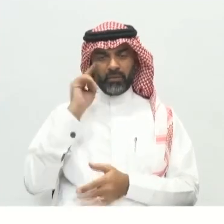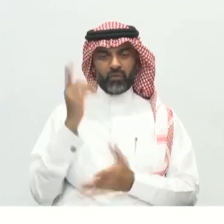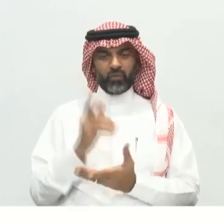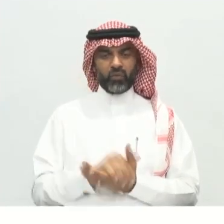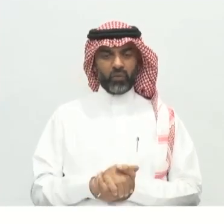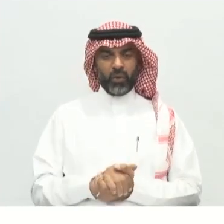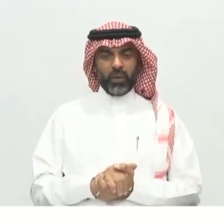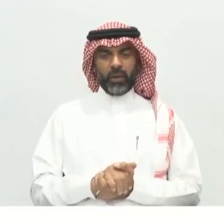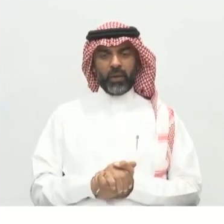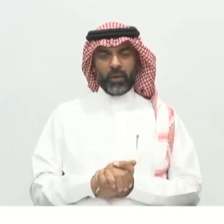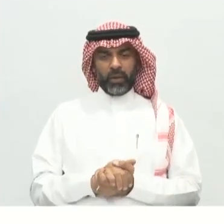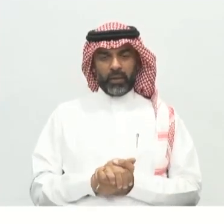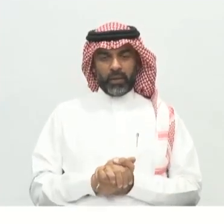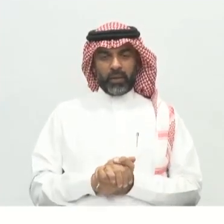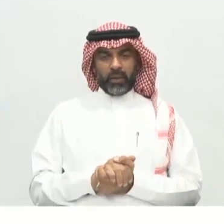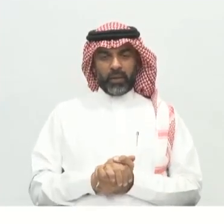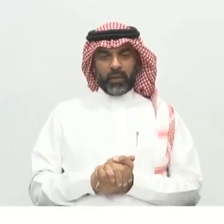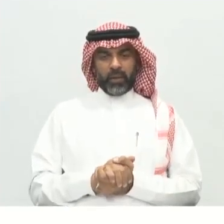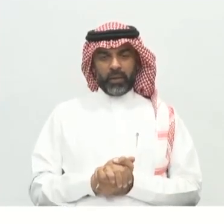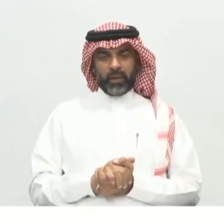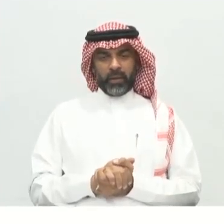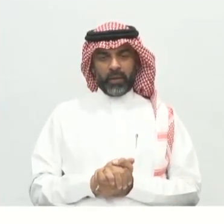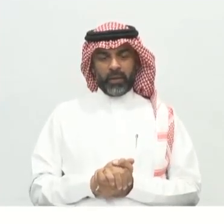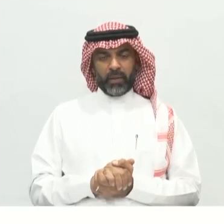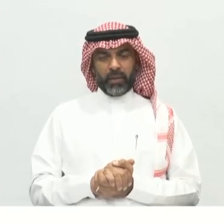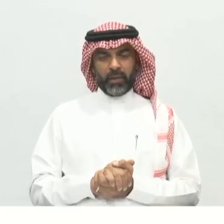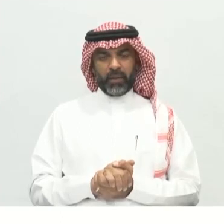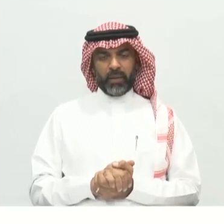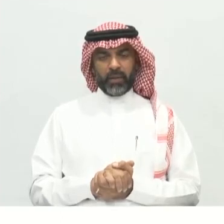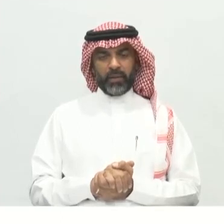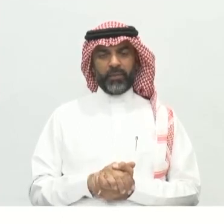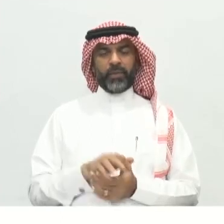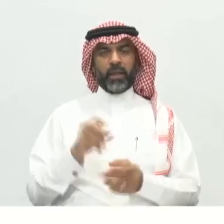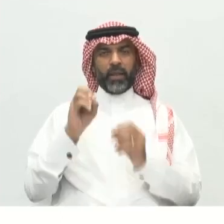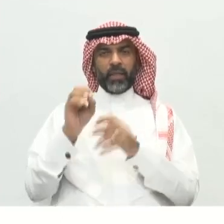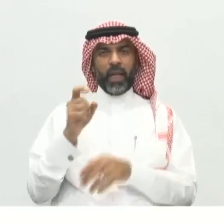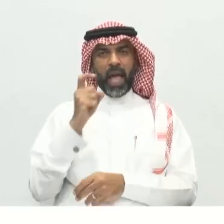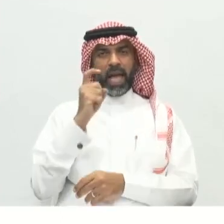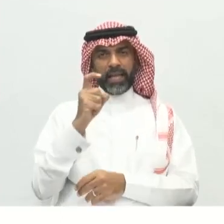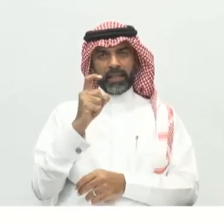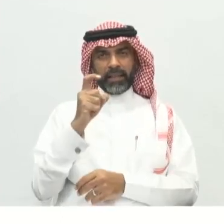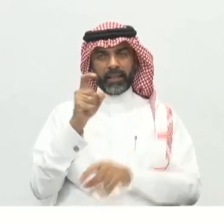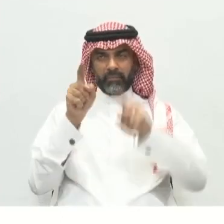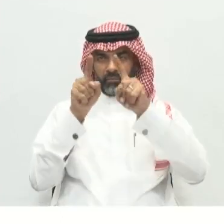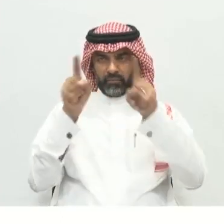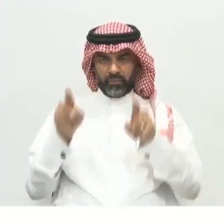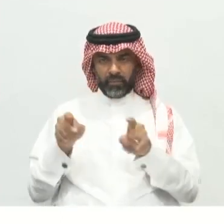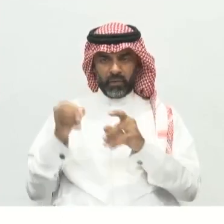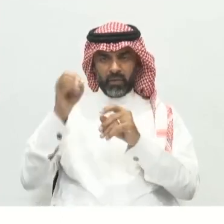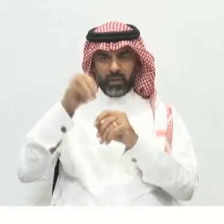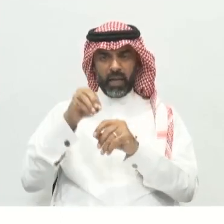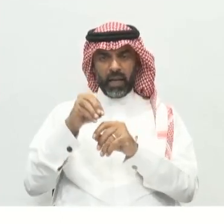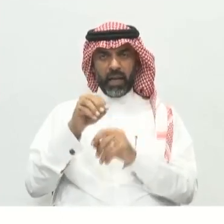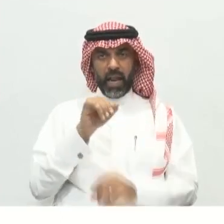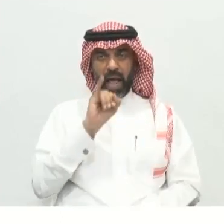هذا او اضافه للسولار في حلقه التكرار هذه احسنتم سنضع الاكس من المسار من